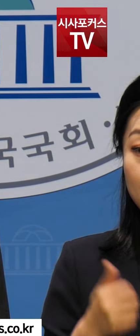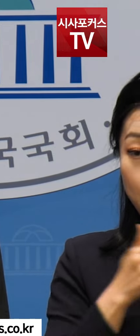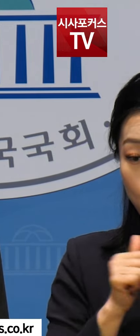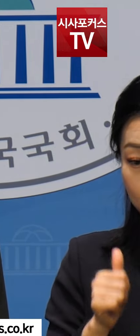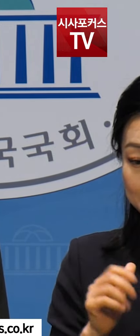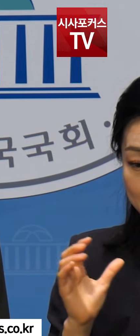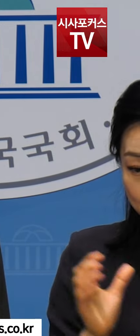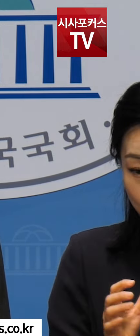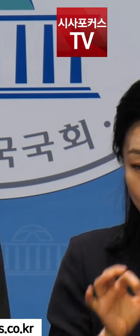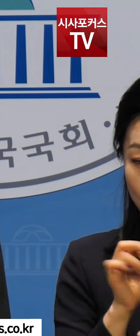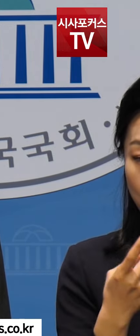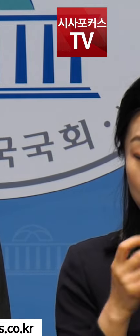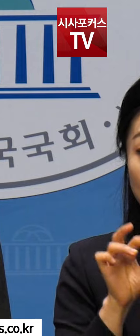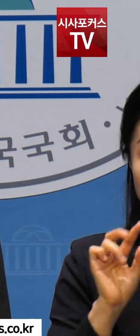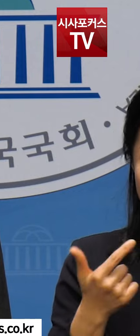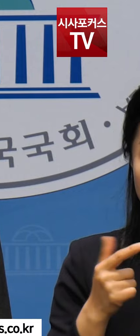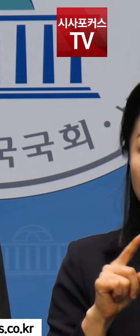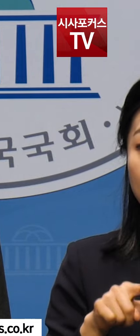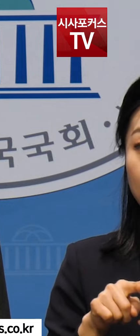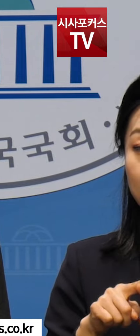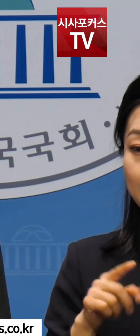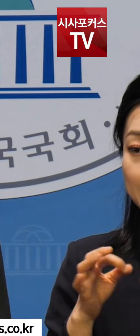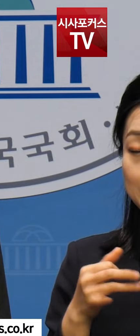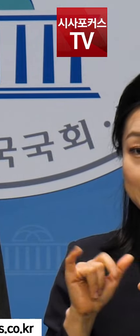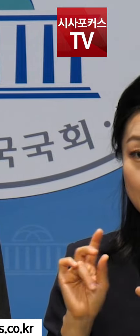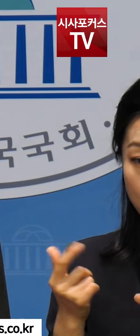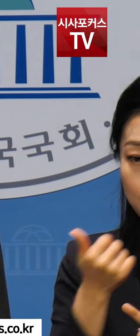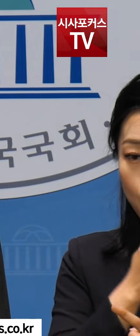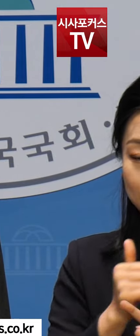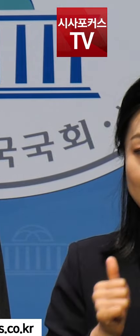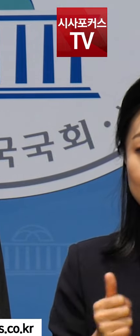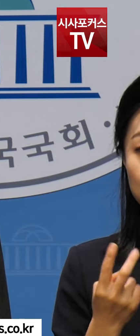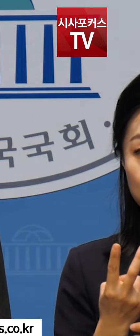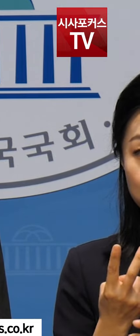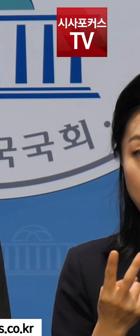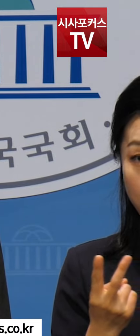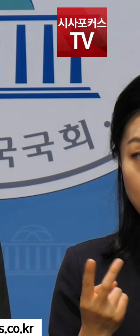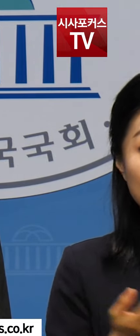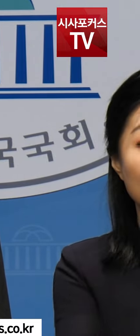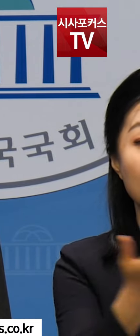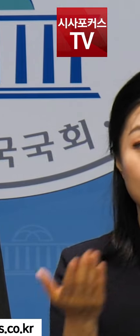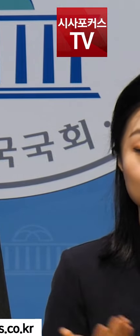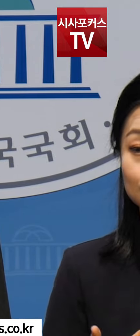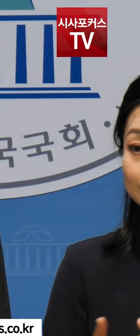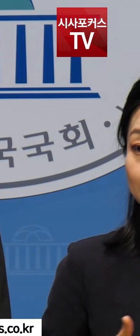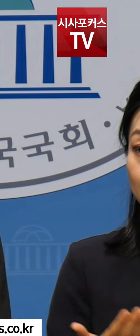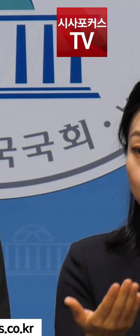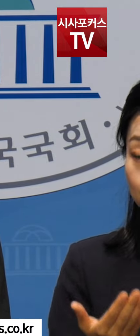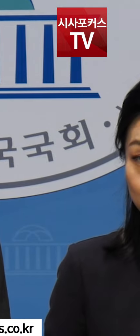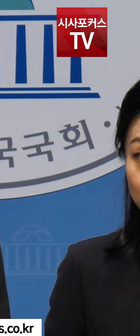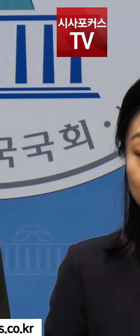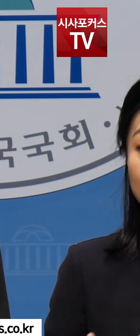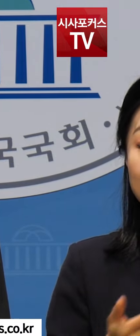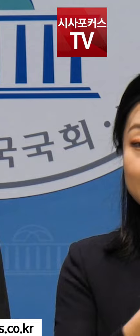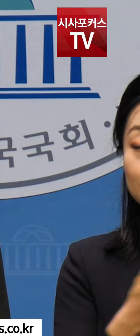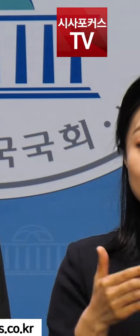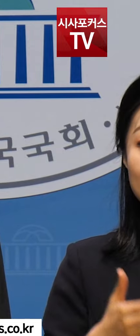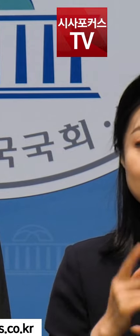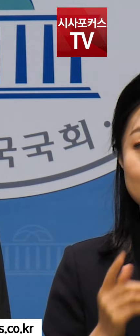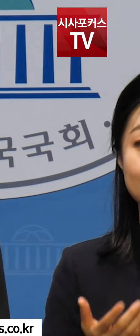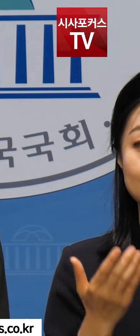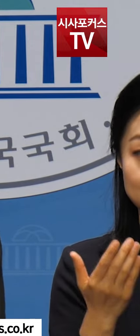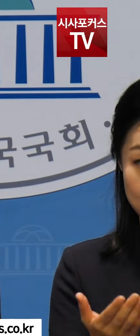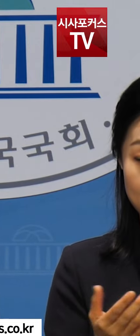모임의 오동현 변호사님과 김기영 변호사님 그리고 함께하신 여러분들의 노력과 용기에